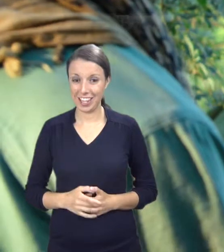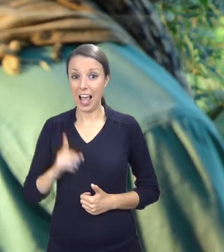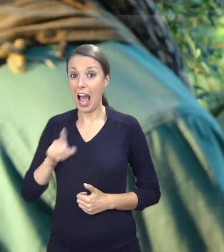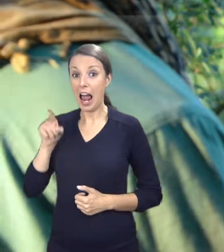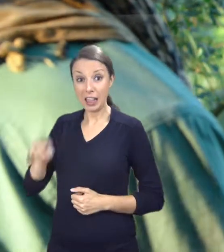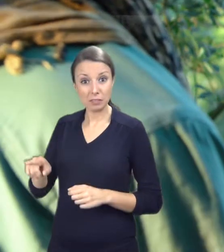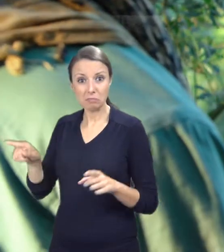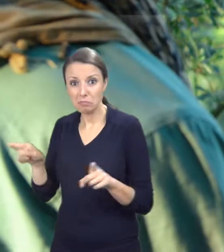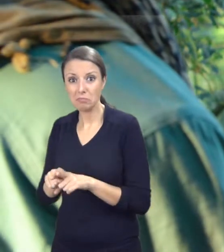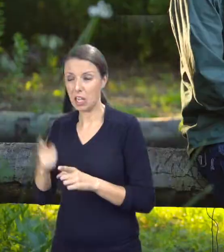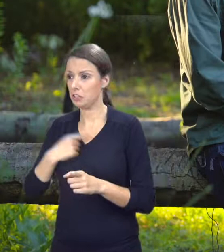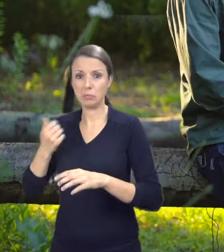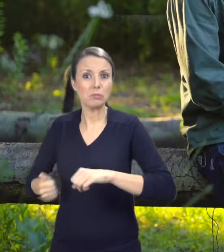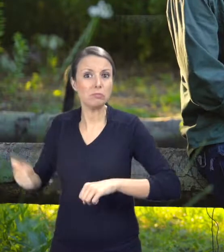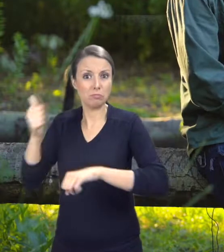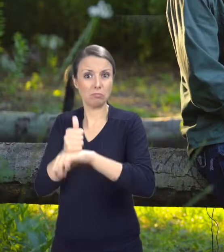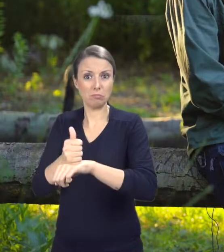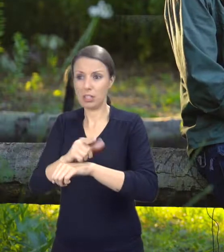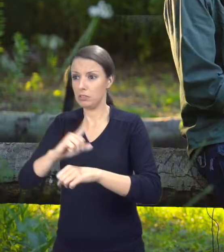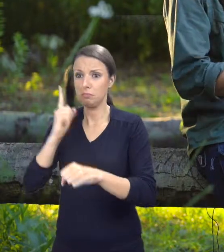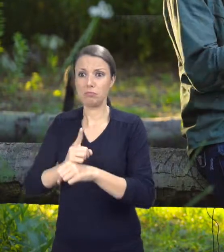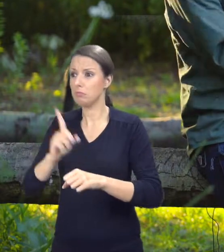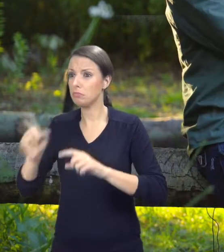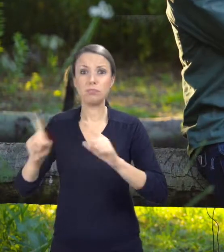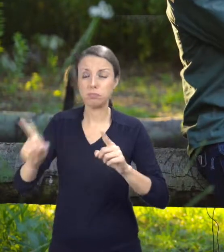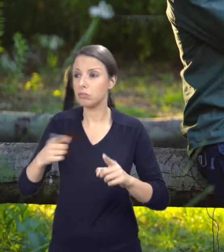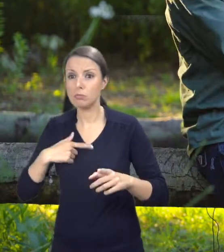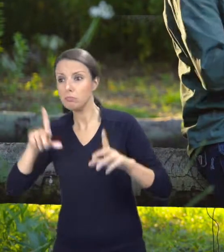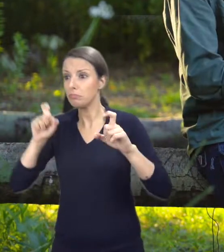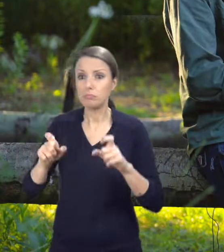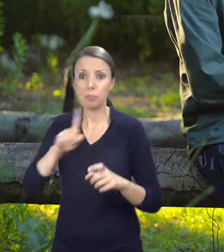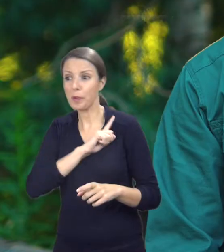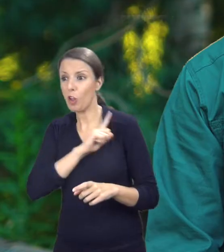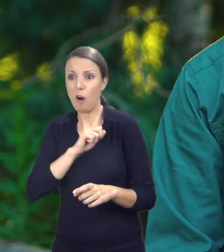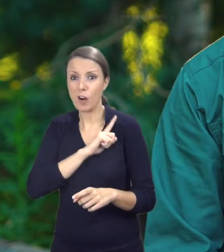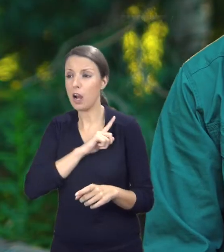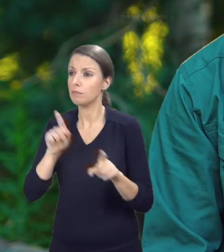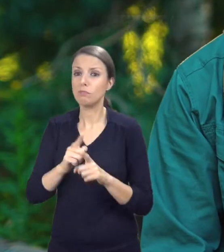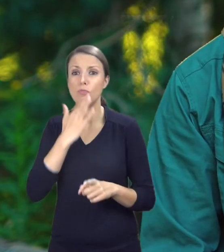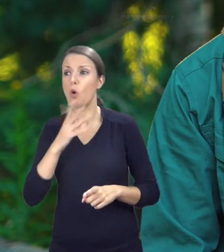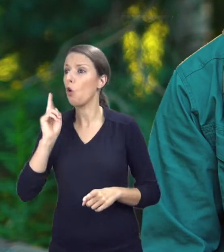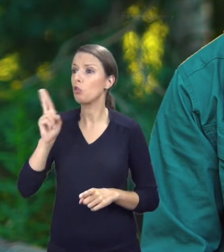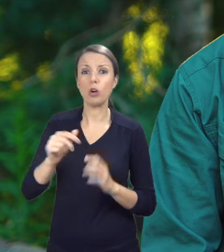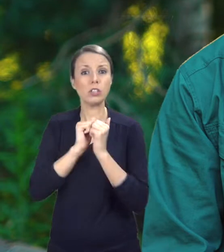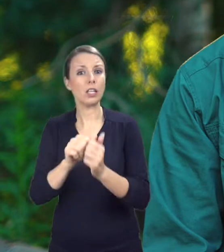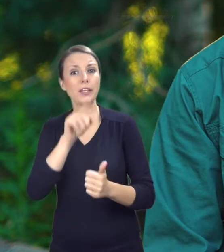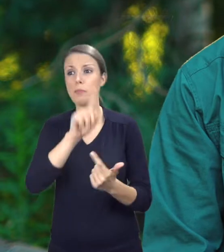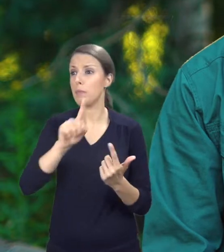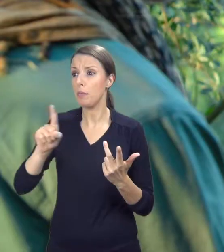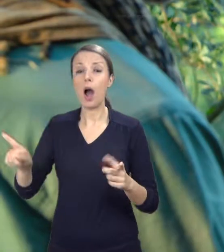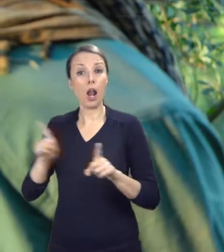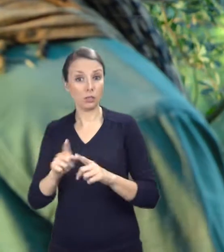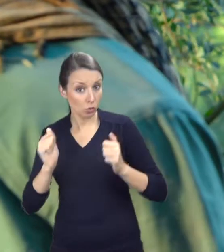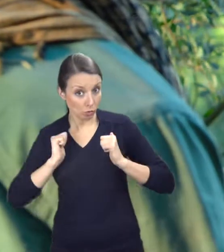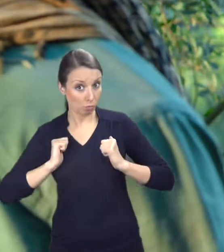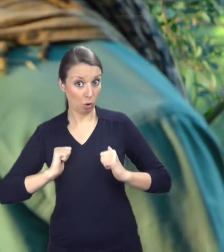taką funkcję przewodnika. Osoby, która absolutnie zaczęła kontrolować to wszystko, wyznaczała zadania, ale tak ze spokojem